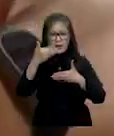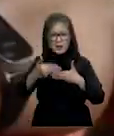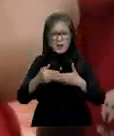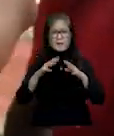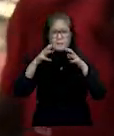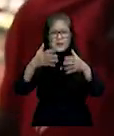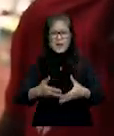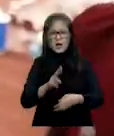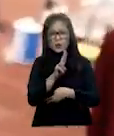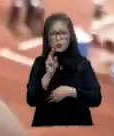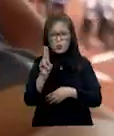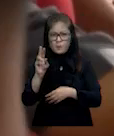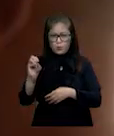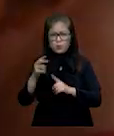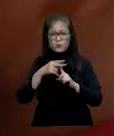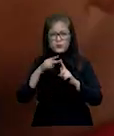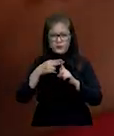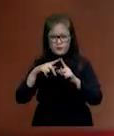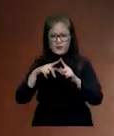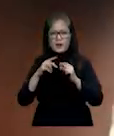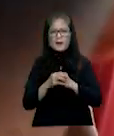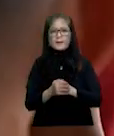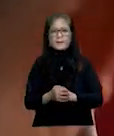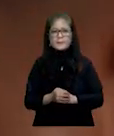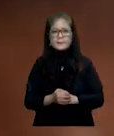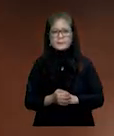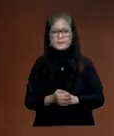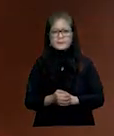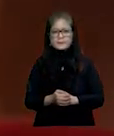U20 dengan melobi FIFA. Teman-teman, Pak Ketum.